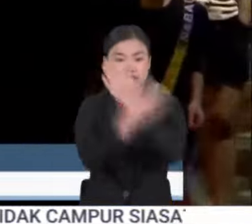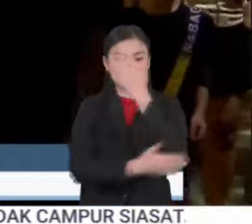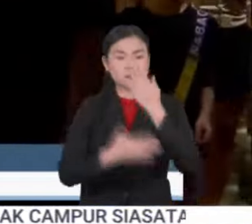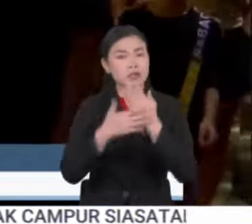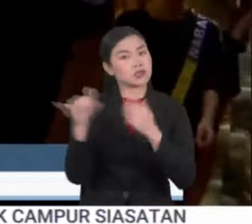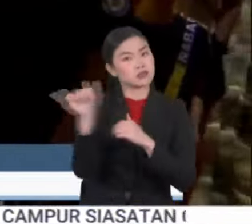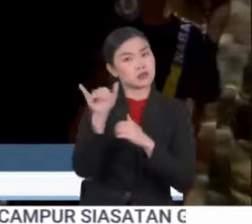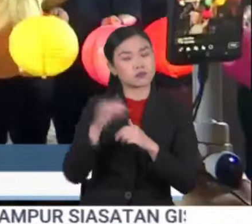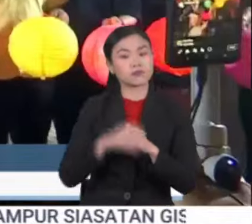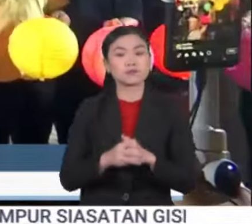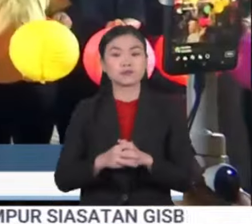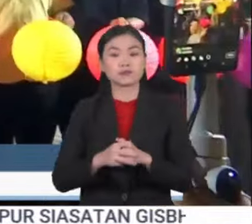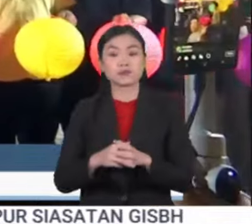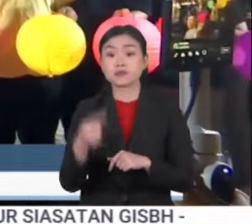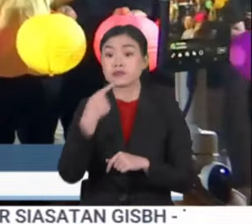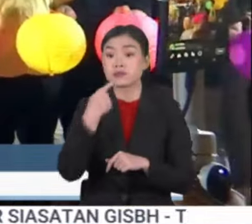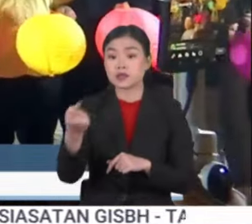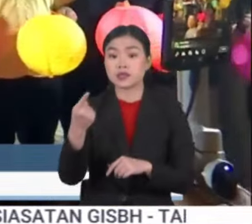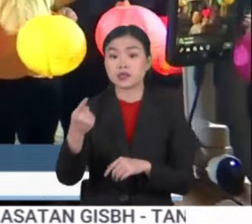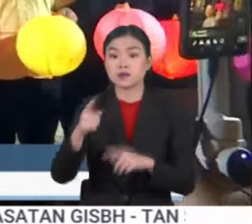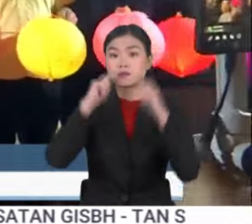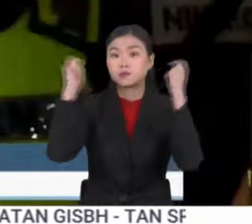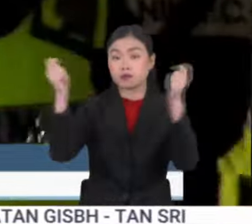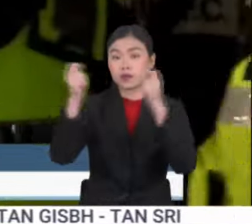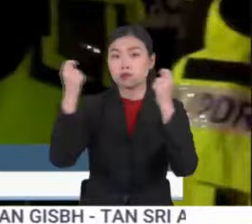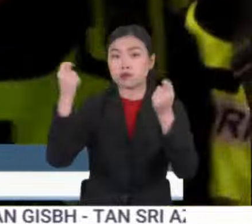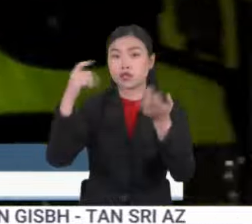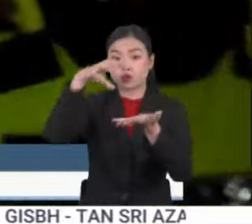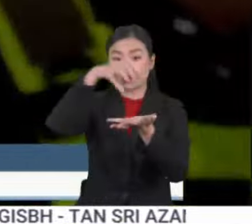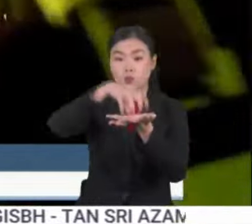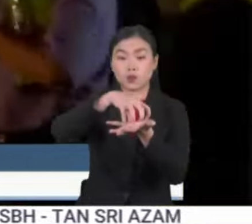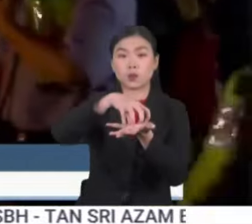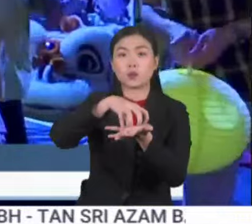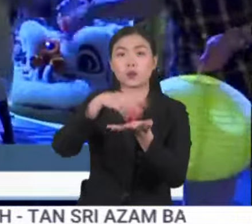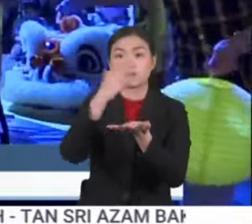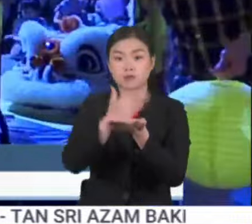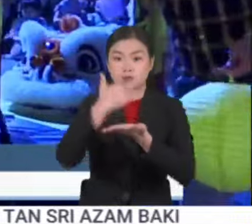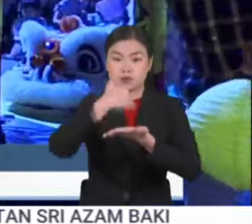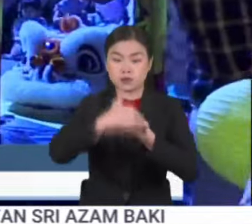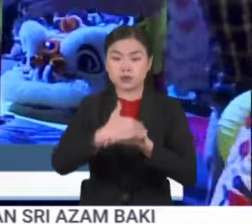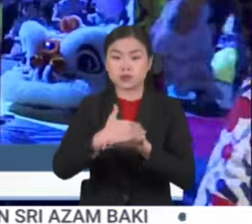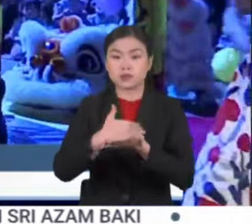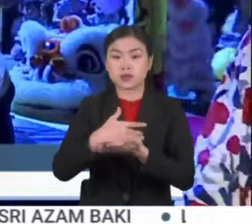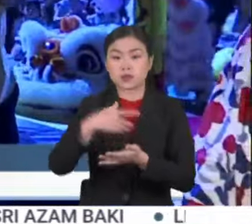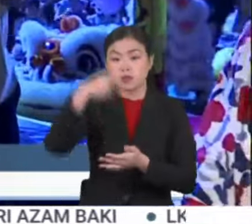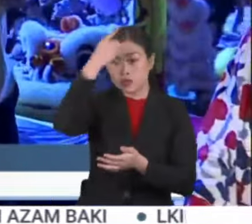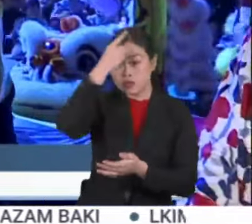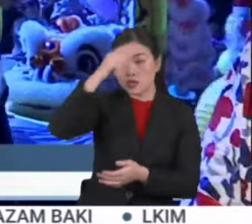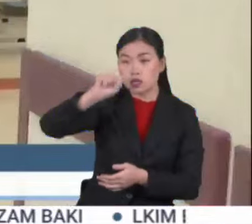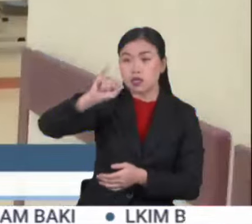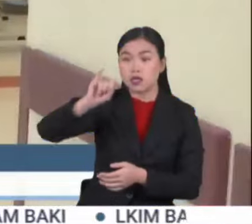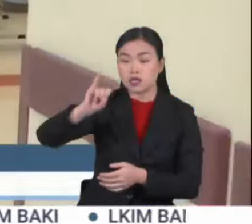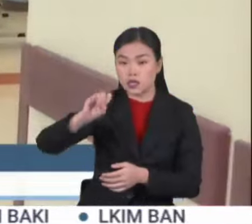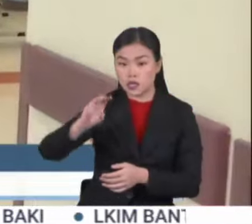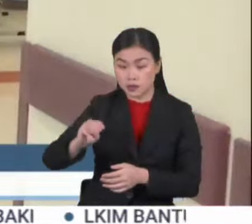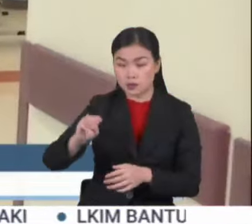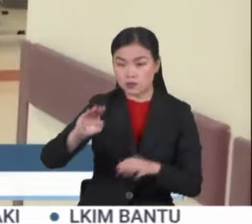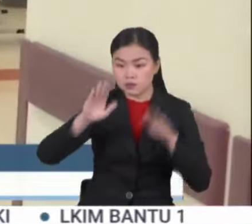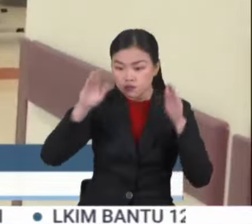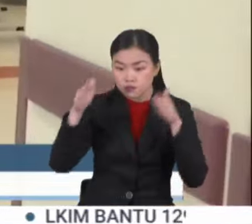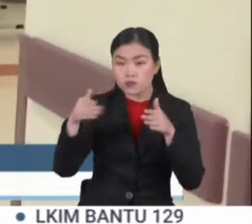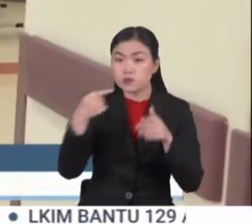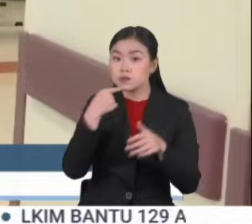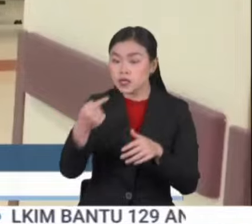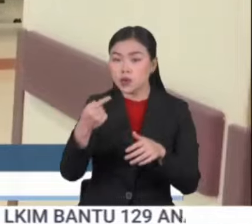Beliau ditemui media pada sambutan Kuih Bulan di Kuching. Dalam pada itu, Dato' Amar Dr. Sim menggesa rakyat mengutamakan kesihatan dan